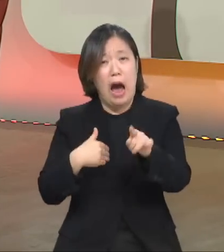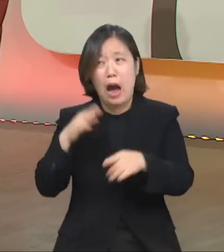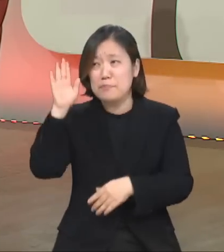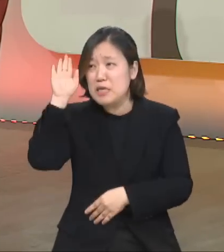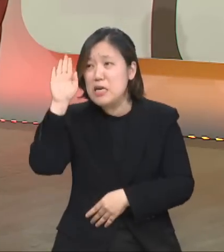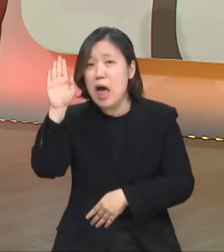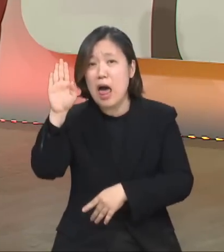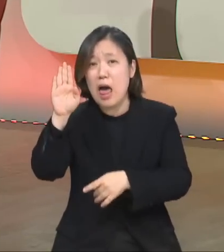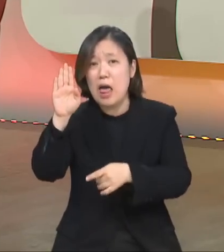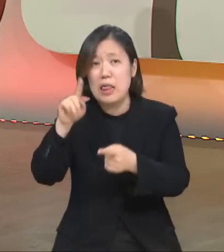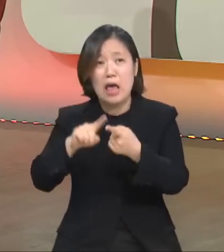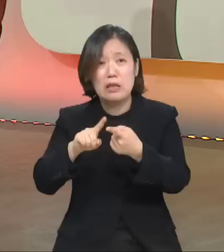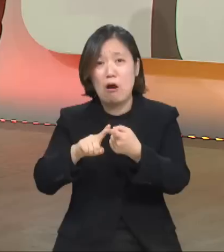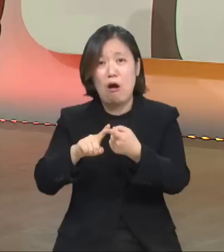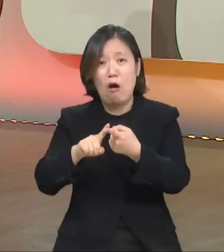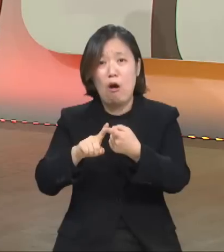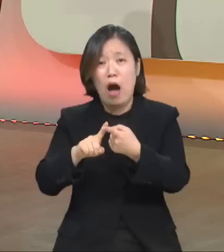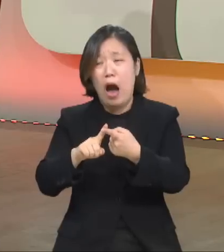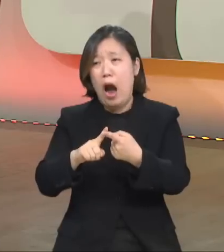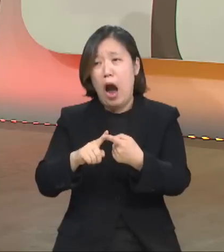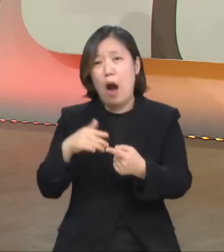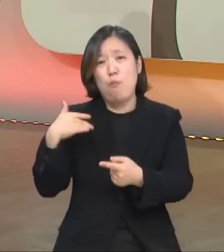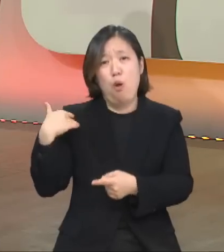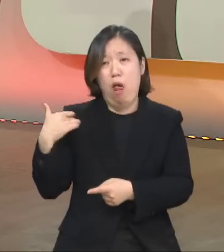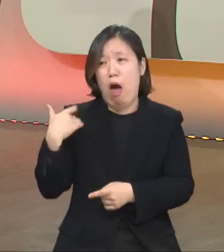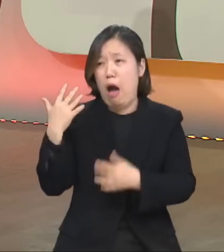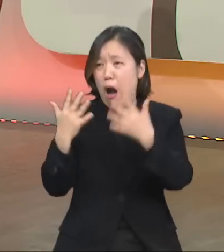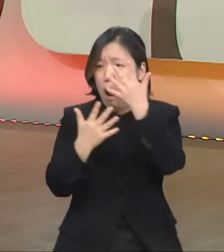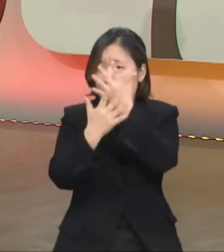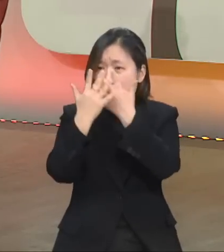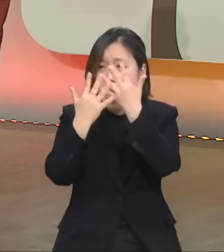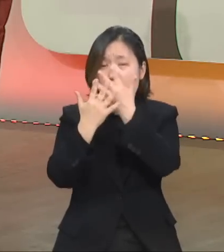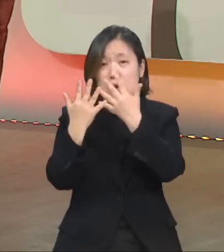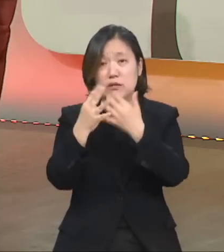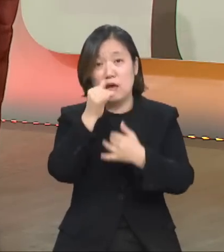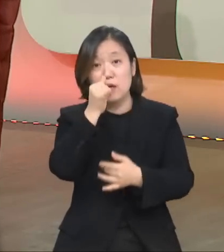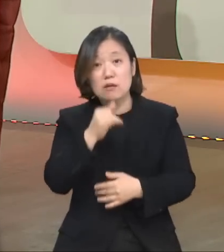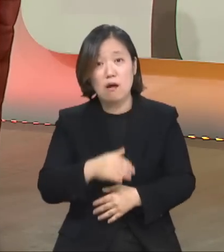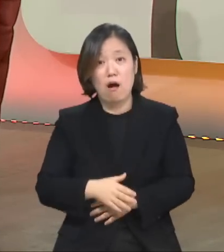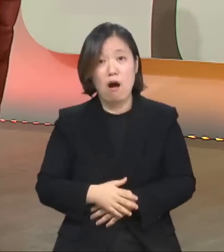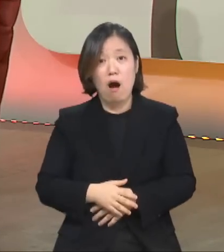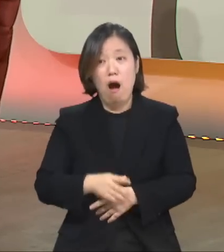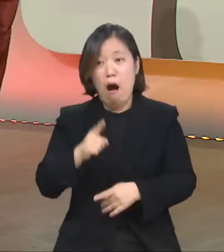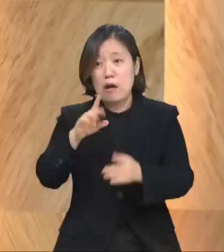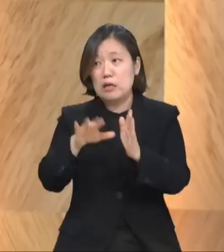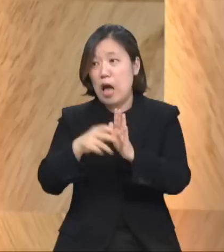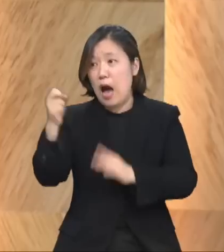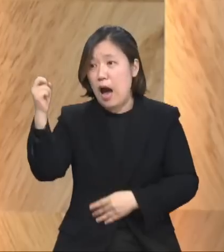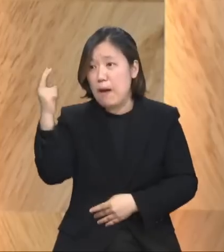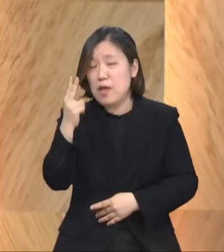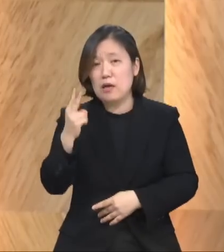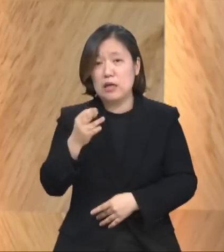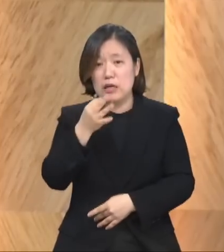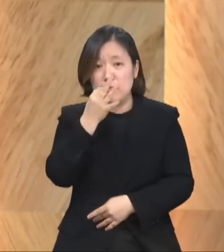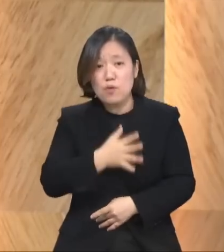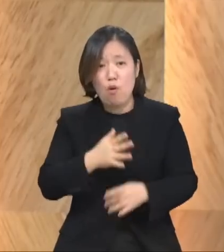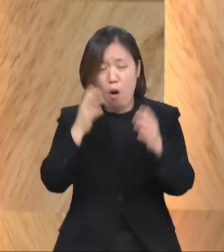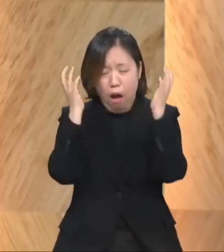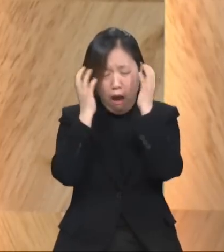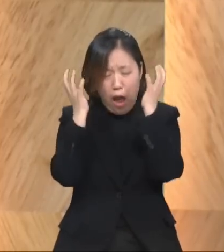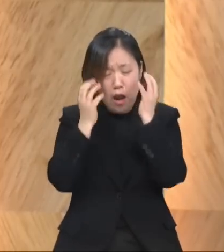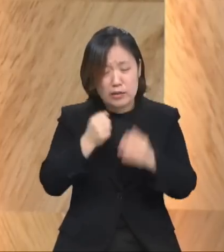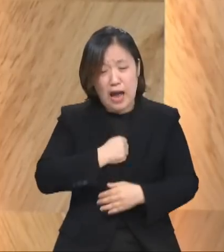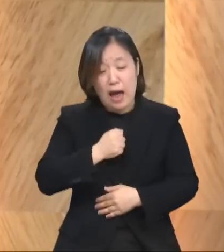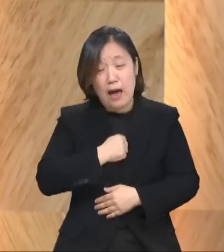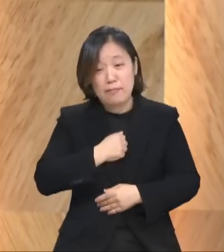앞도 알 수 없는 이런 불완전한 세계에서 갑작스럽게 힘들고 괴롭고 답답한 일을 겪게